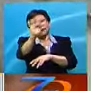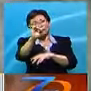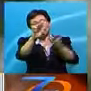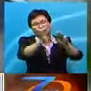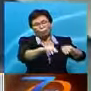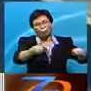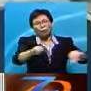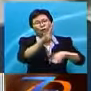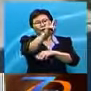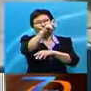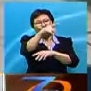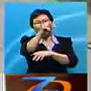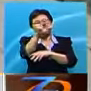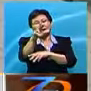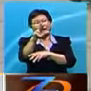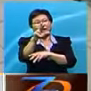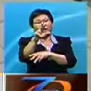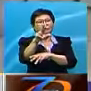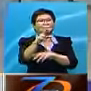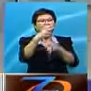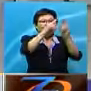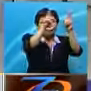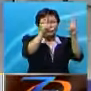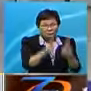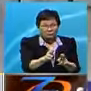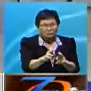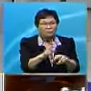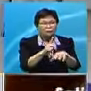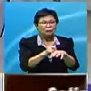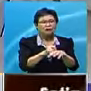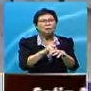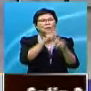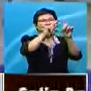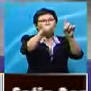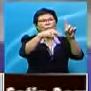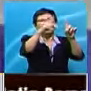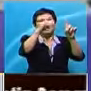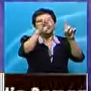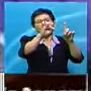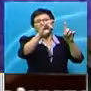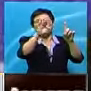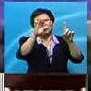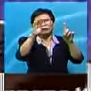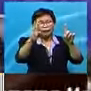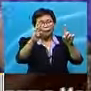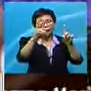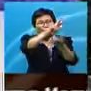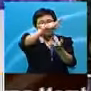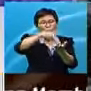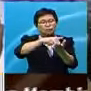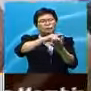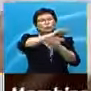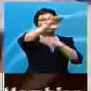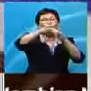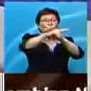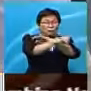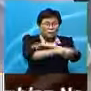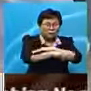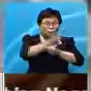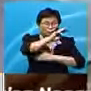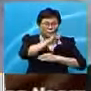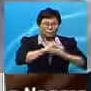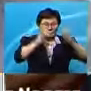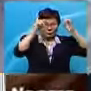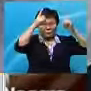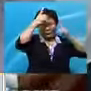44,558 calon UPSR menduduki peperiksaan berkenaan di 1,086 pusat peperiksaan seluruh negeri. Menteri